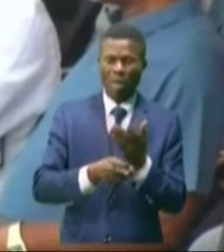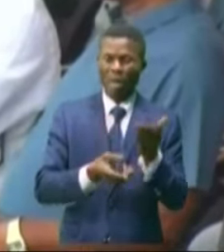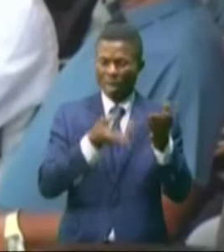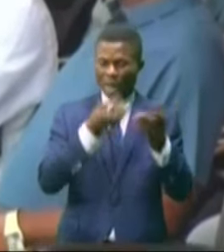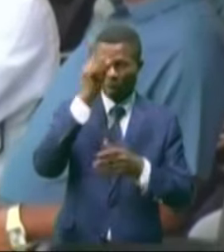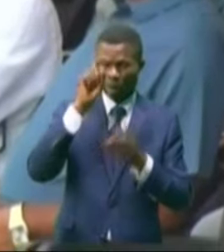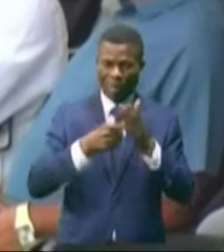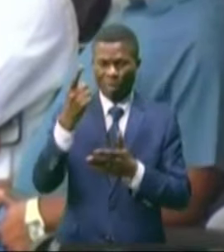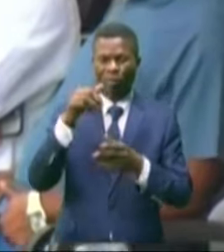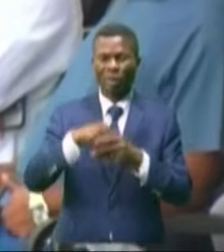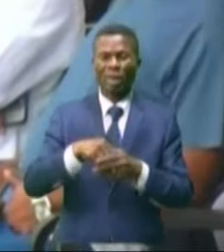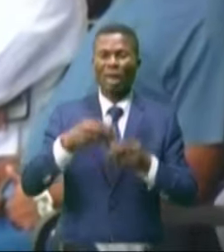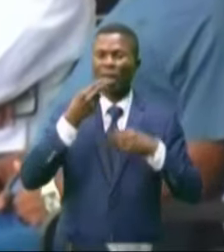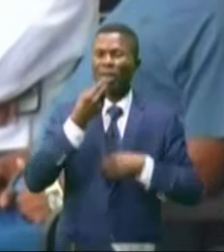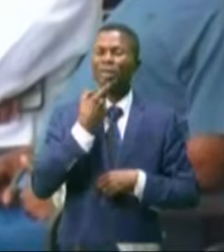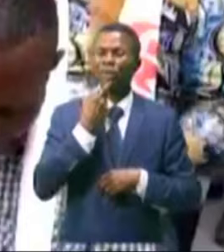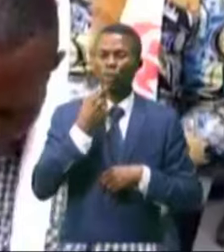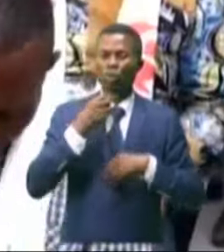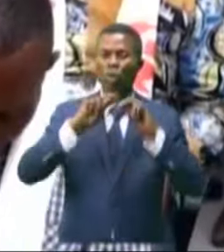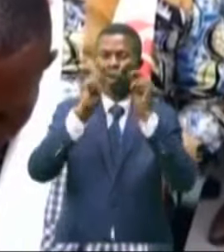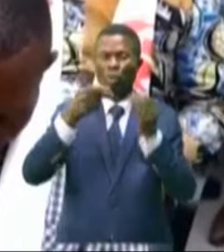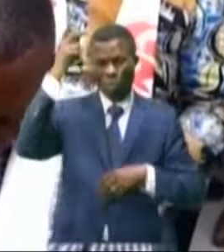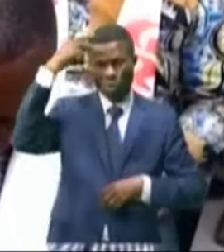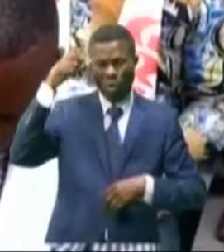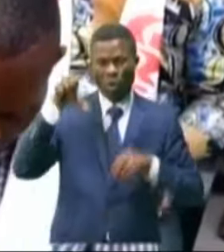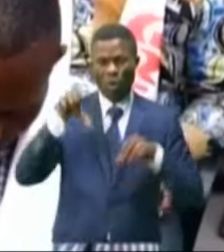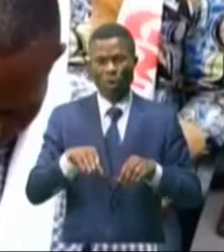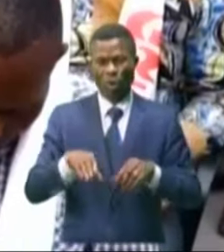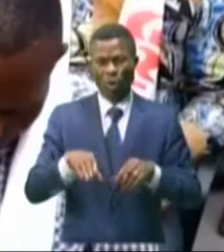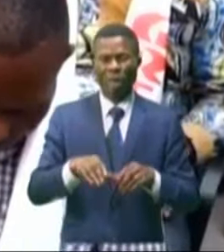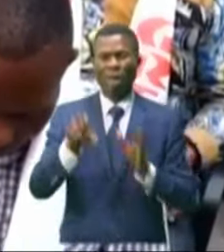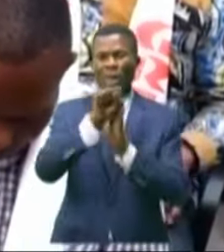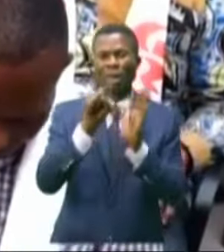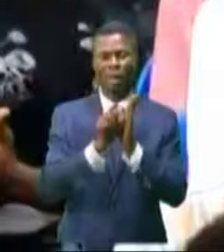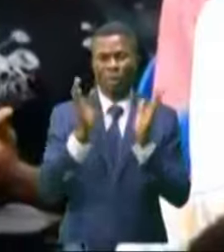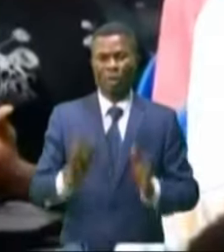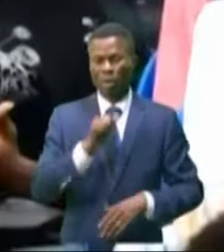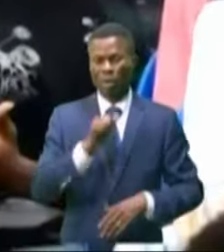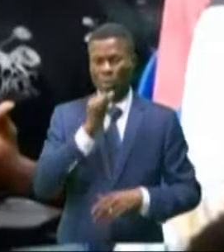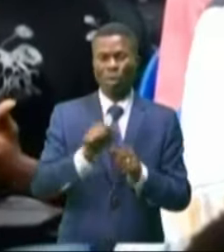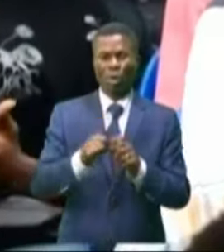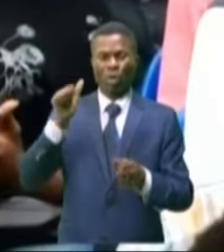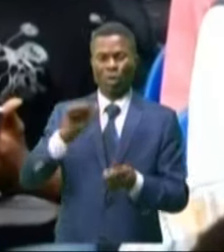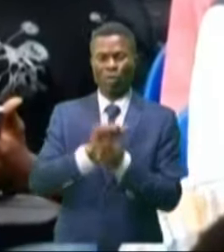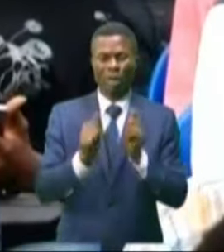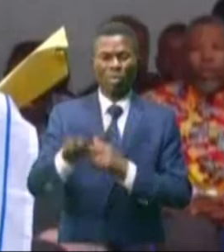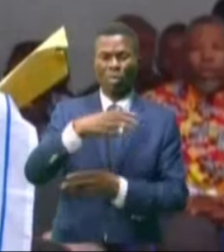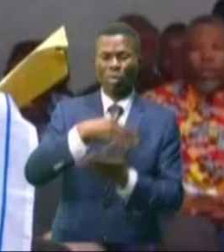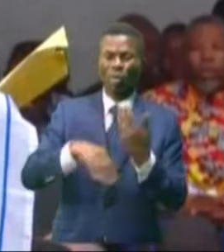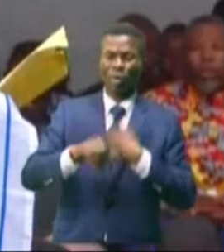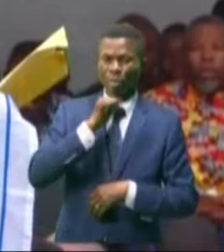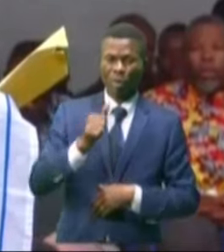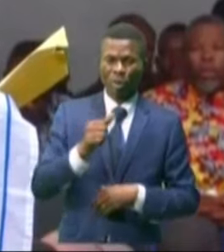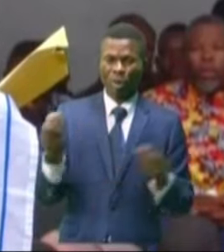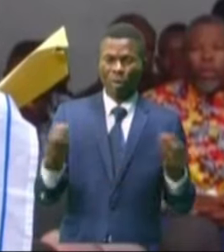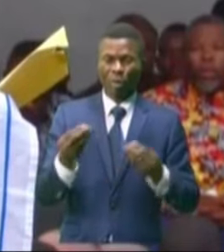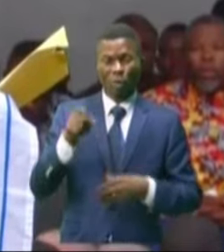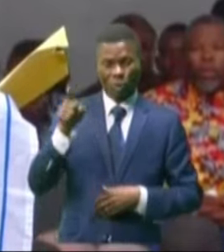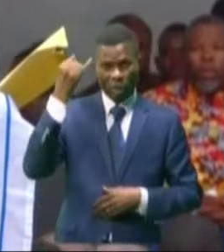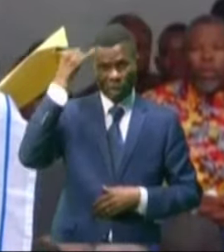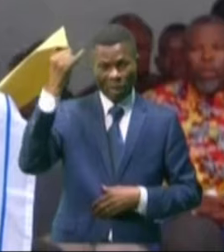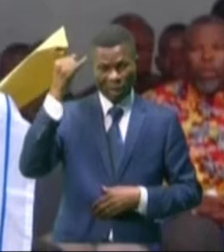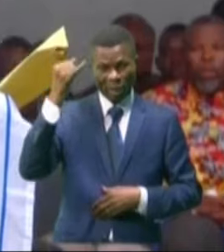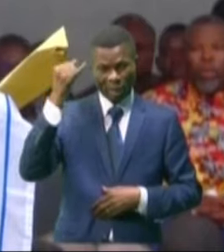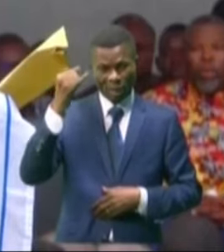dans l'histoire des partis politiques au Congo qui n'est pas statutaire pour éviter les frustrations. Une façon pour lui de